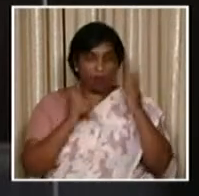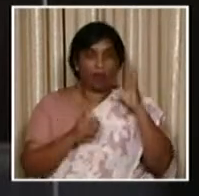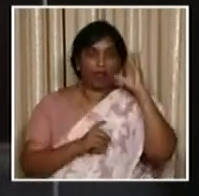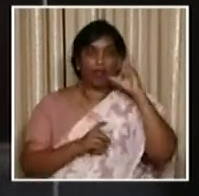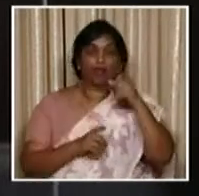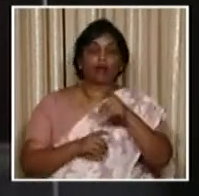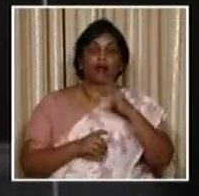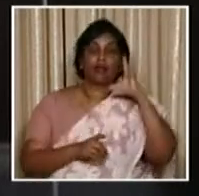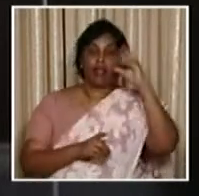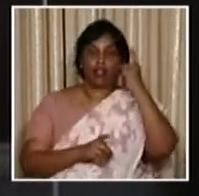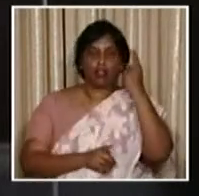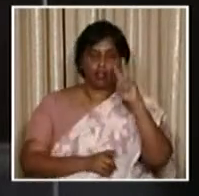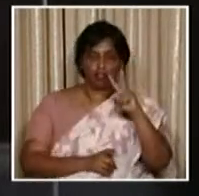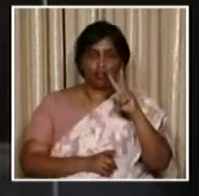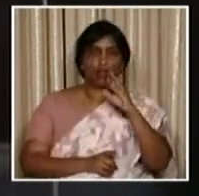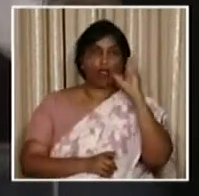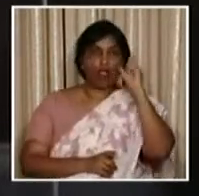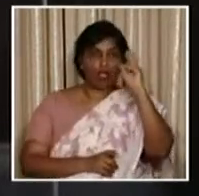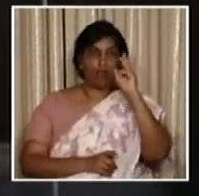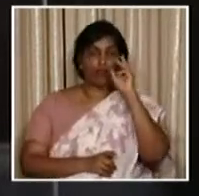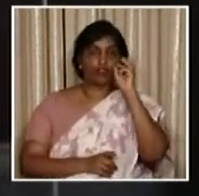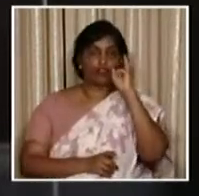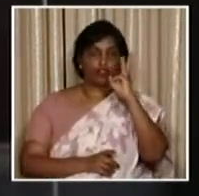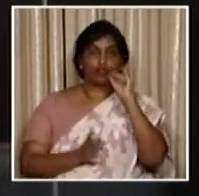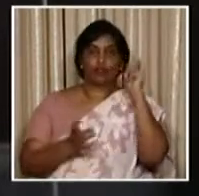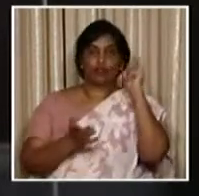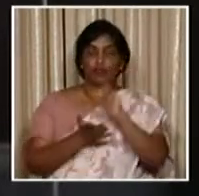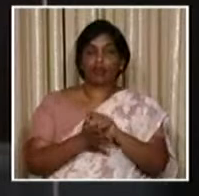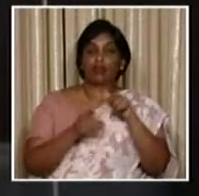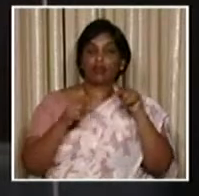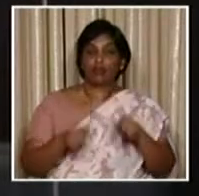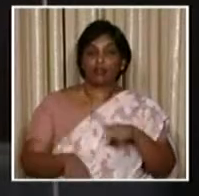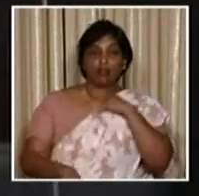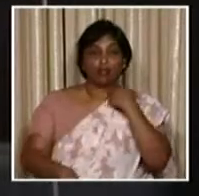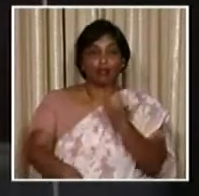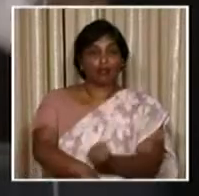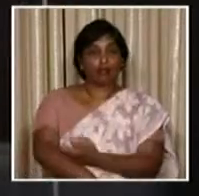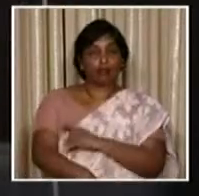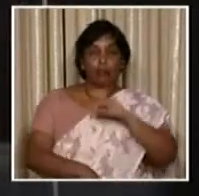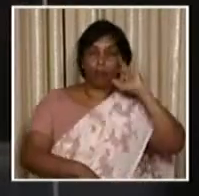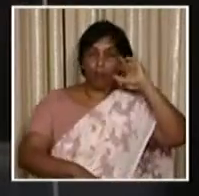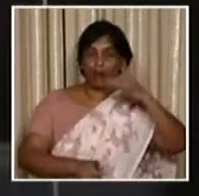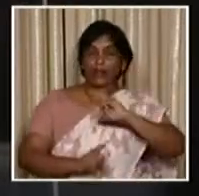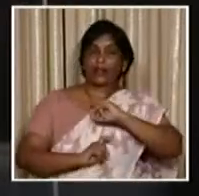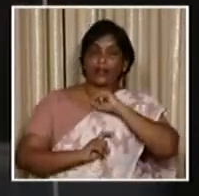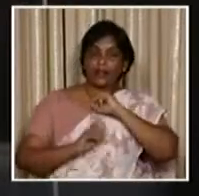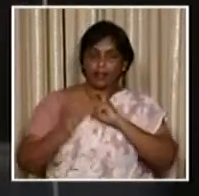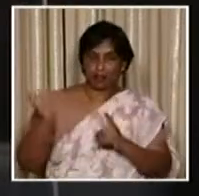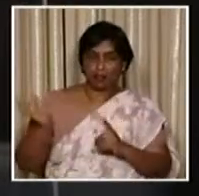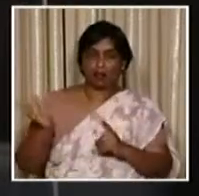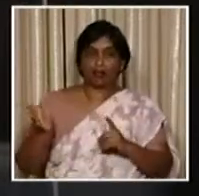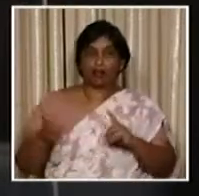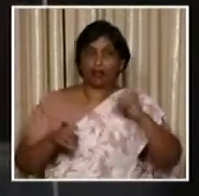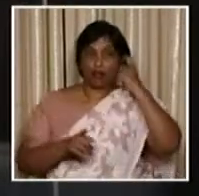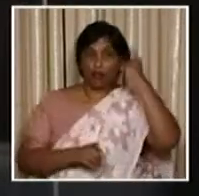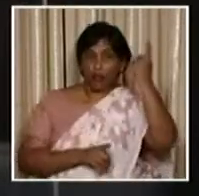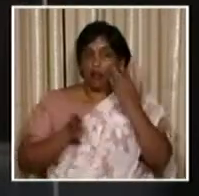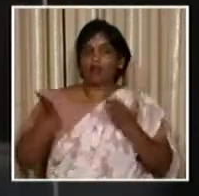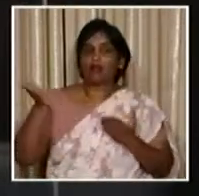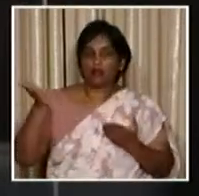12යි. එහෙන් හවස තුරට පිටත් වුණා. දැන් හොදට රේරත් වෙලා මොඩෙක් අය කෑ ගහනවා. මේ ඉන්න